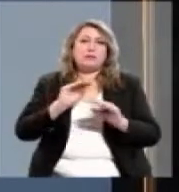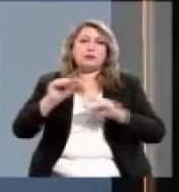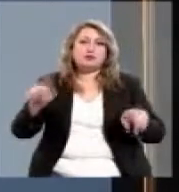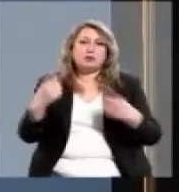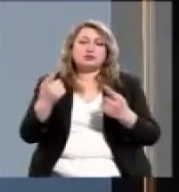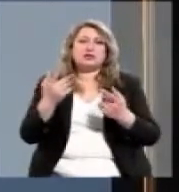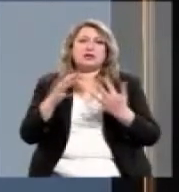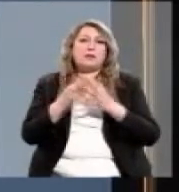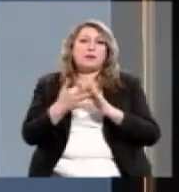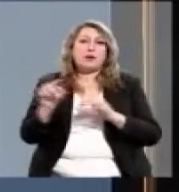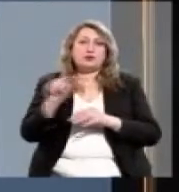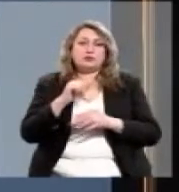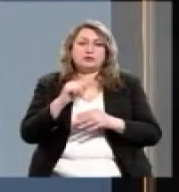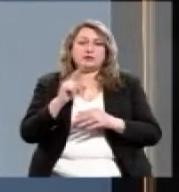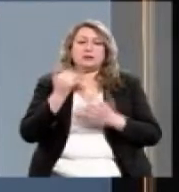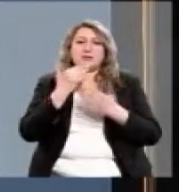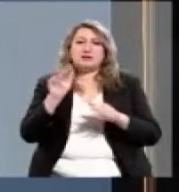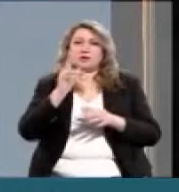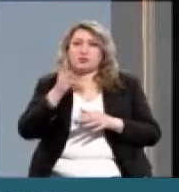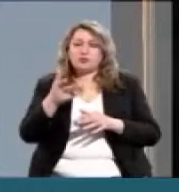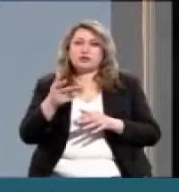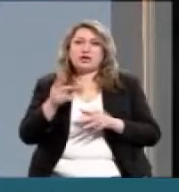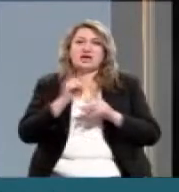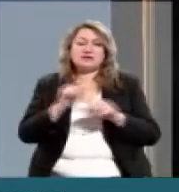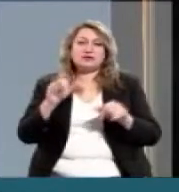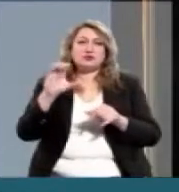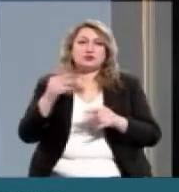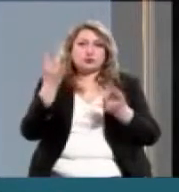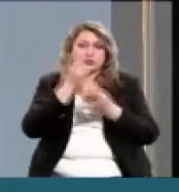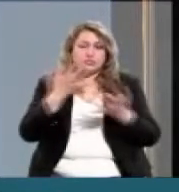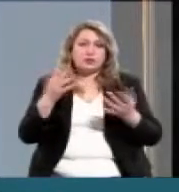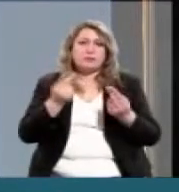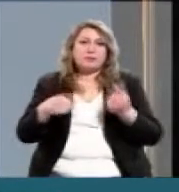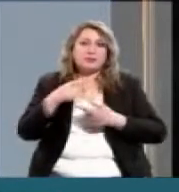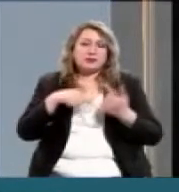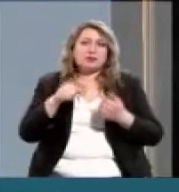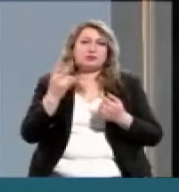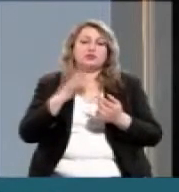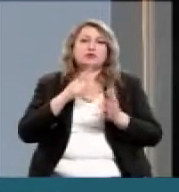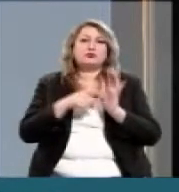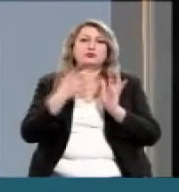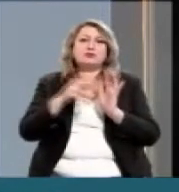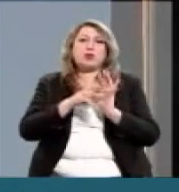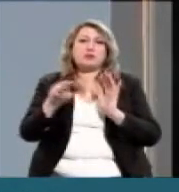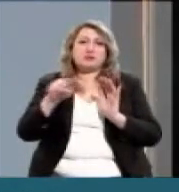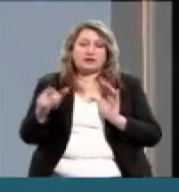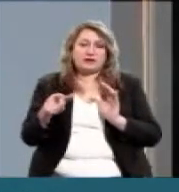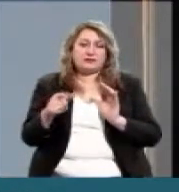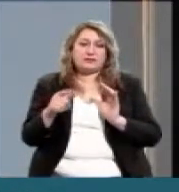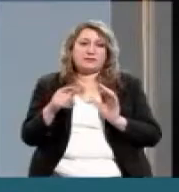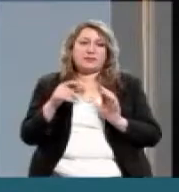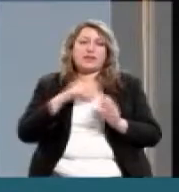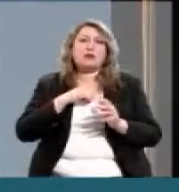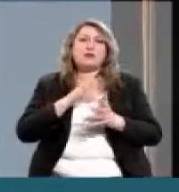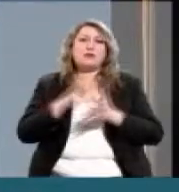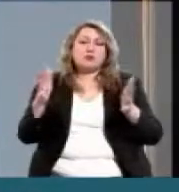благоустройстве и развитии населенных пунктов. За последние 3 года в развитии социальной инфраструктуры предпринимателям вложено более 750 миллионов тенге.